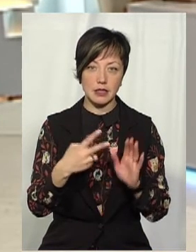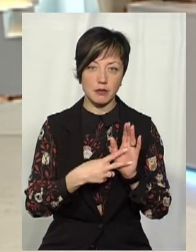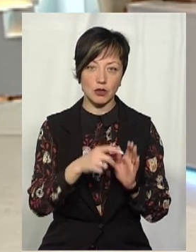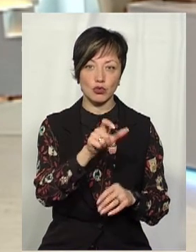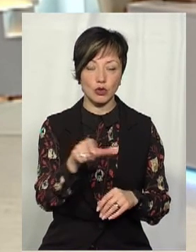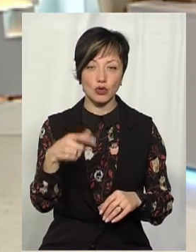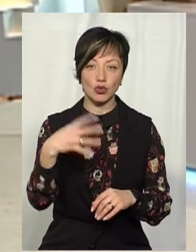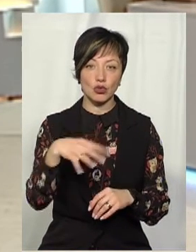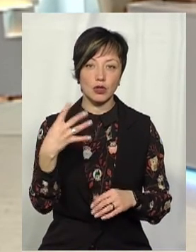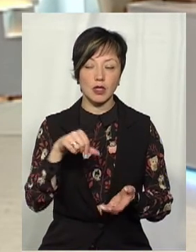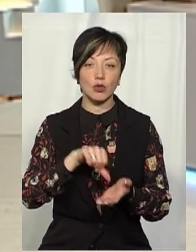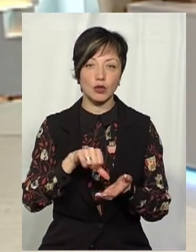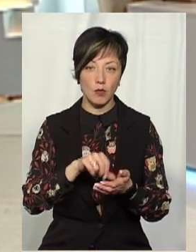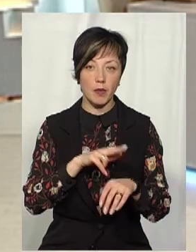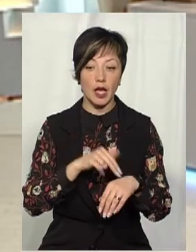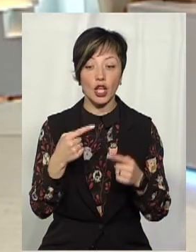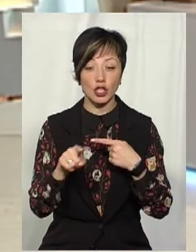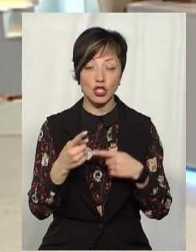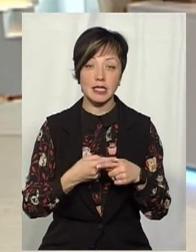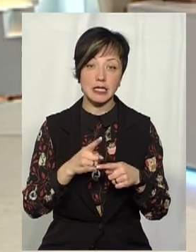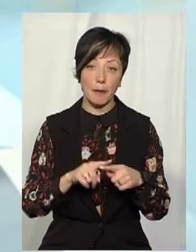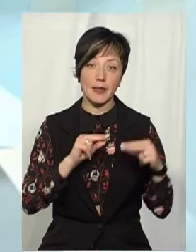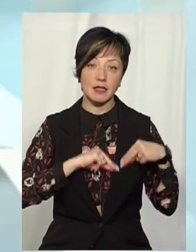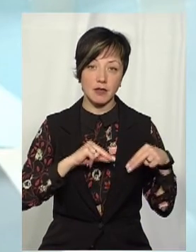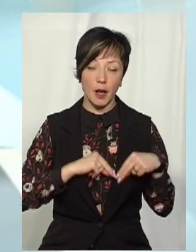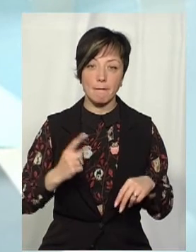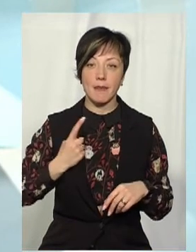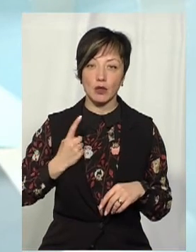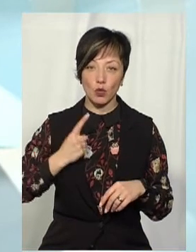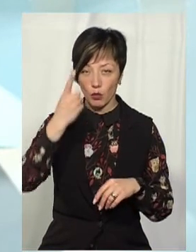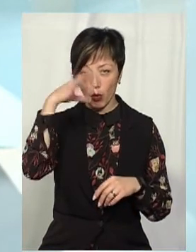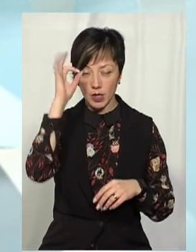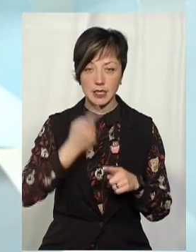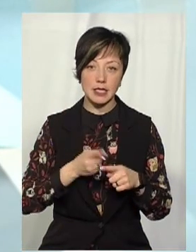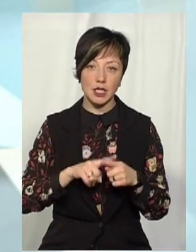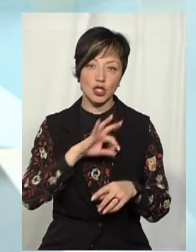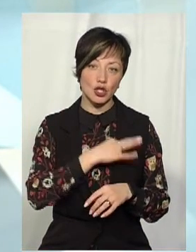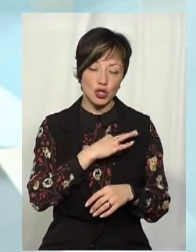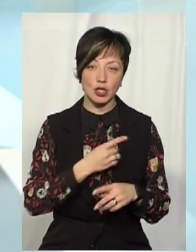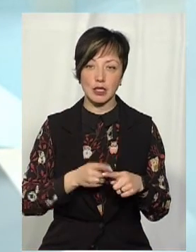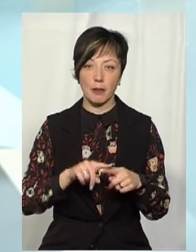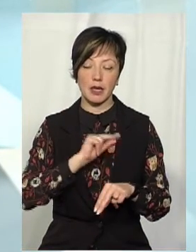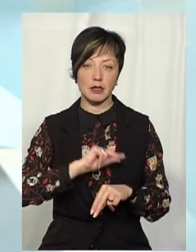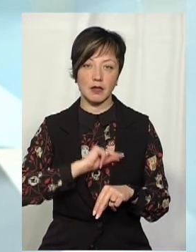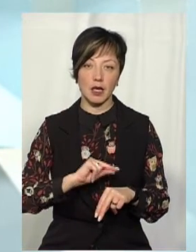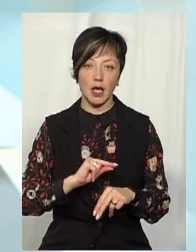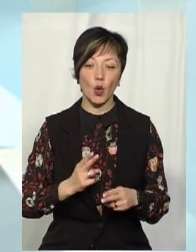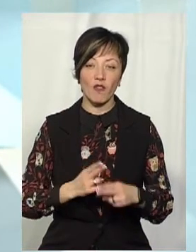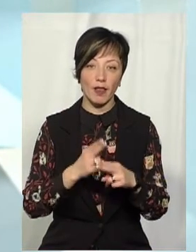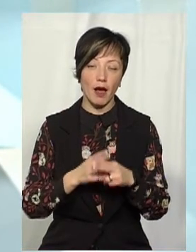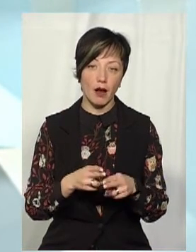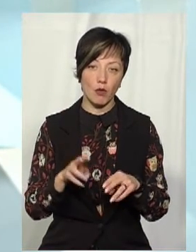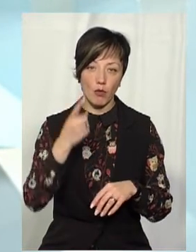57 чоловік, 44 дільничних. Інші – це працівники патрульної поліції, це слідчі, це працівники